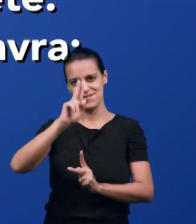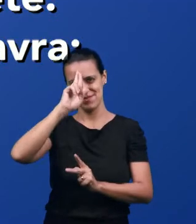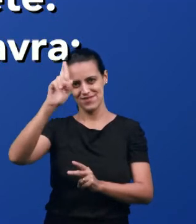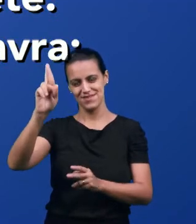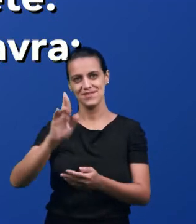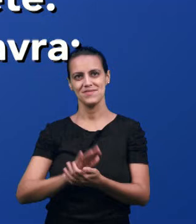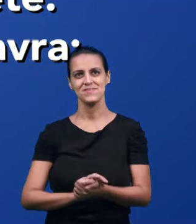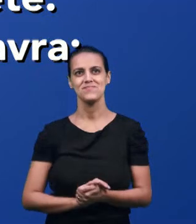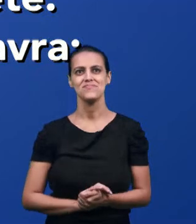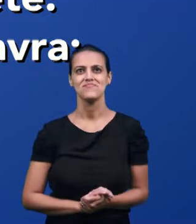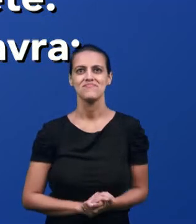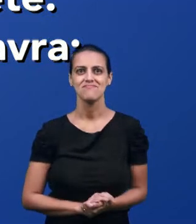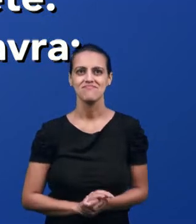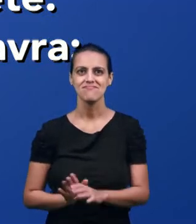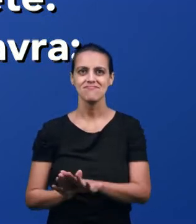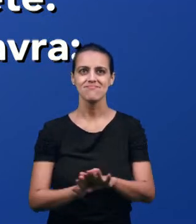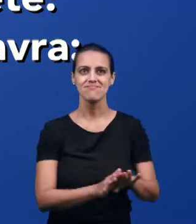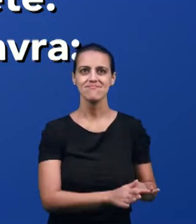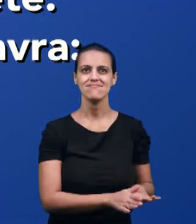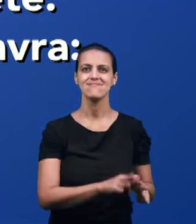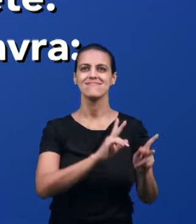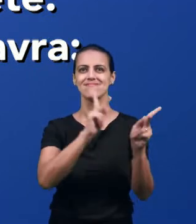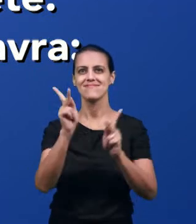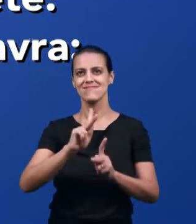Dieu, la paix du Seigneur.